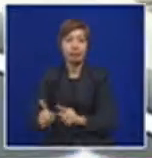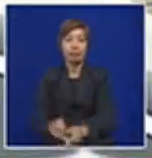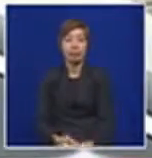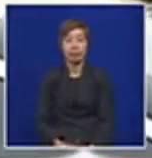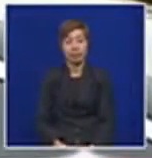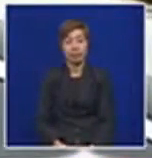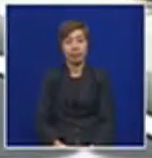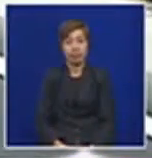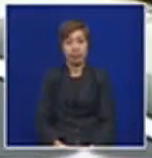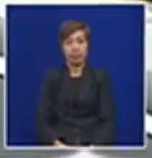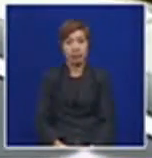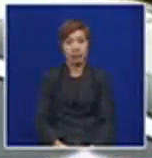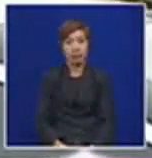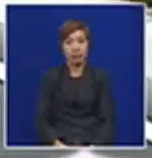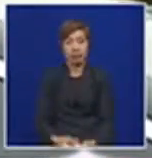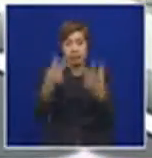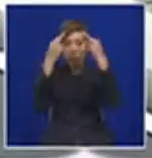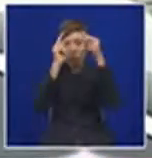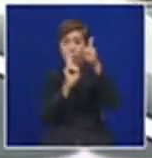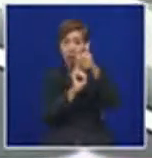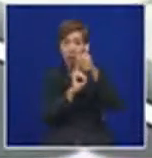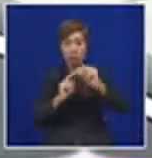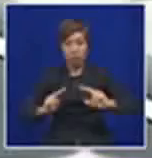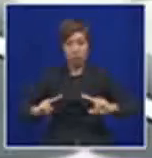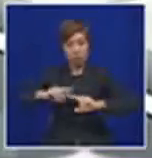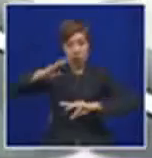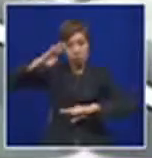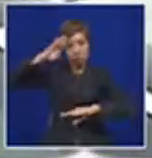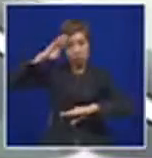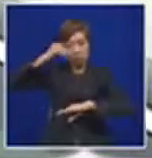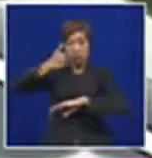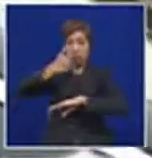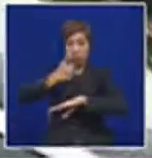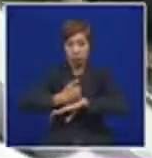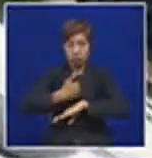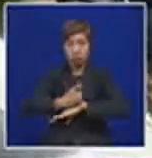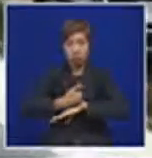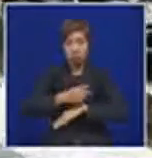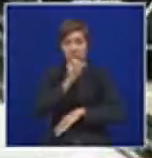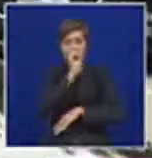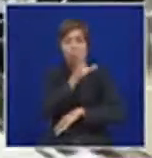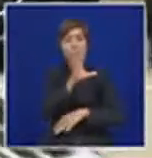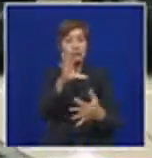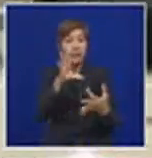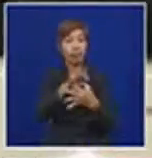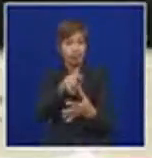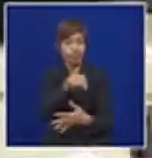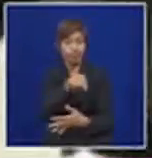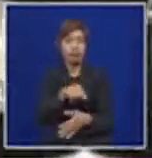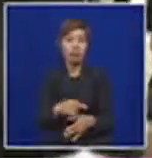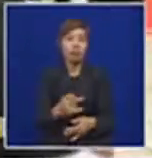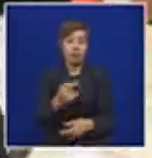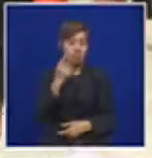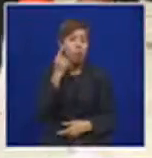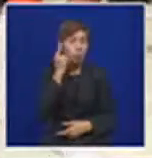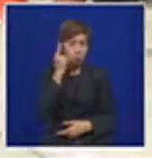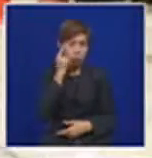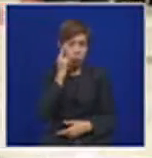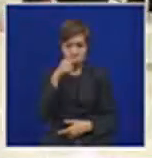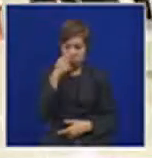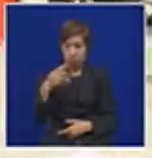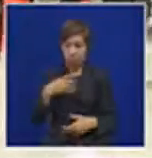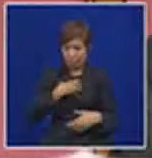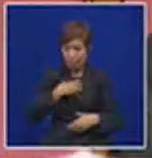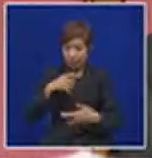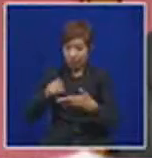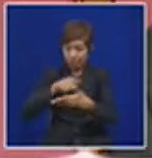ด้านพลเอกประวิตรวงษ์สุวรรณรองนายกรัฐมนตรีและรัฐมนตรีว่าการกระทรวงกลาโหมนะครับก็พูดถึงเรื่องนี้ว่าเข้าใจกลุ่มบุคคลที่ต้องการการ